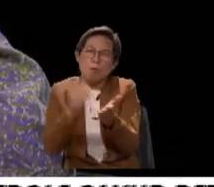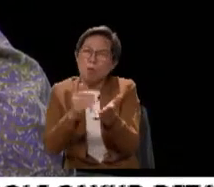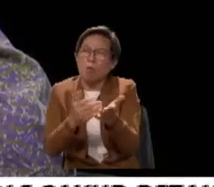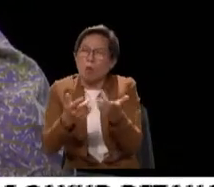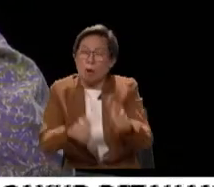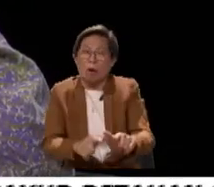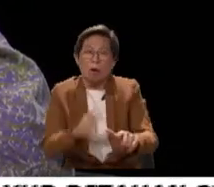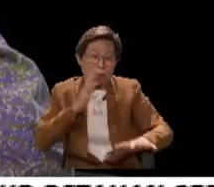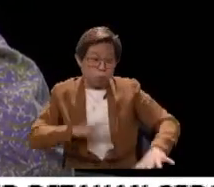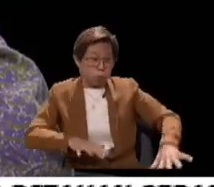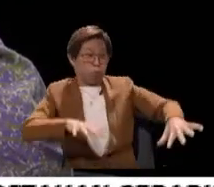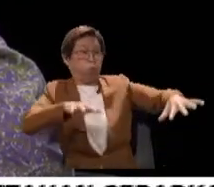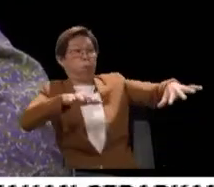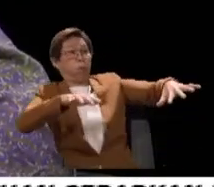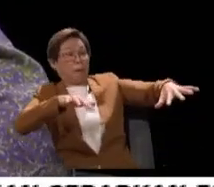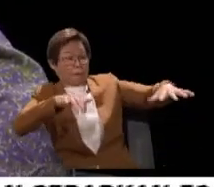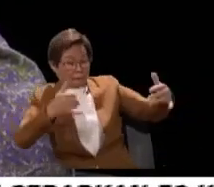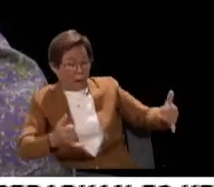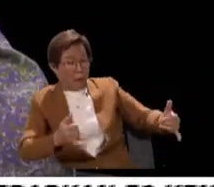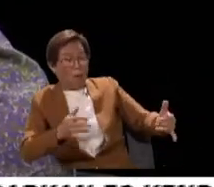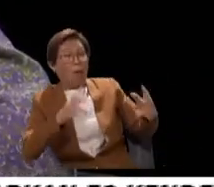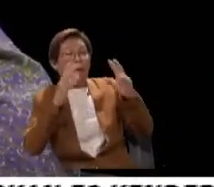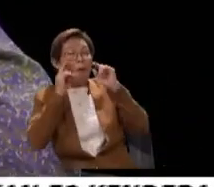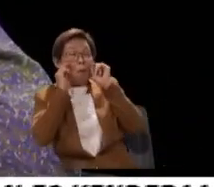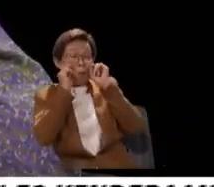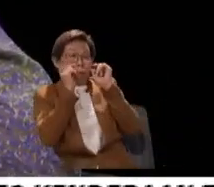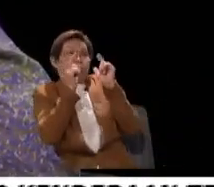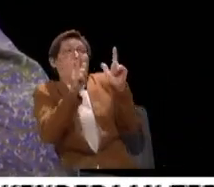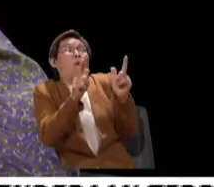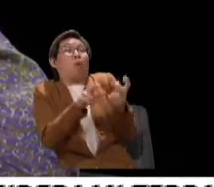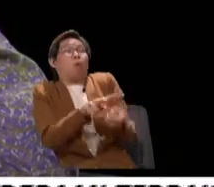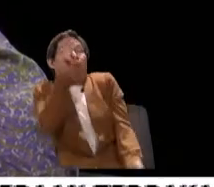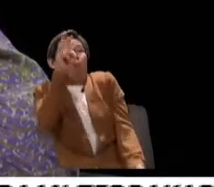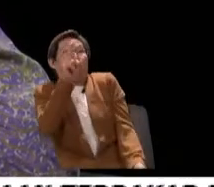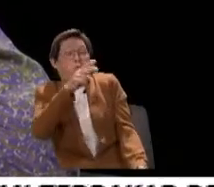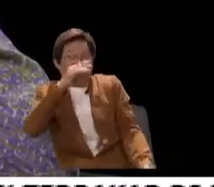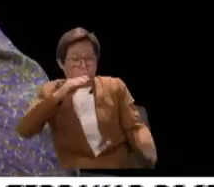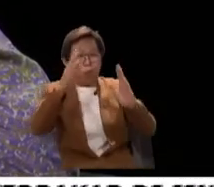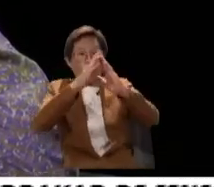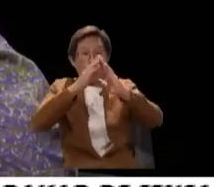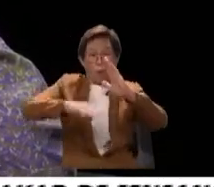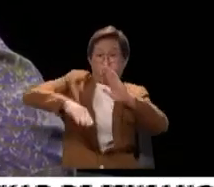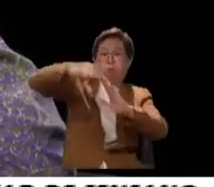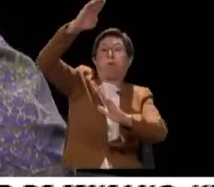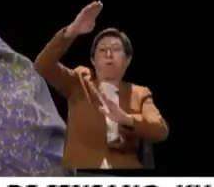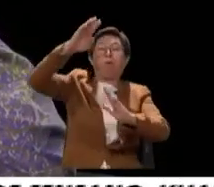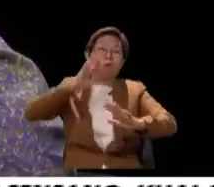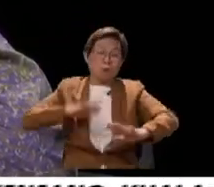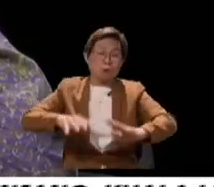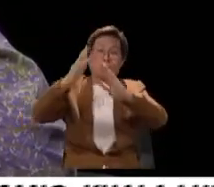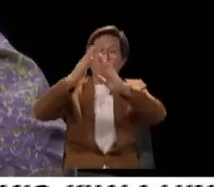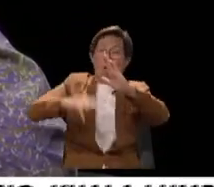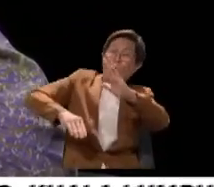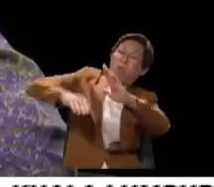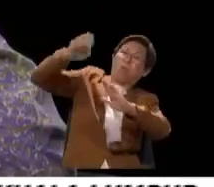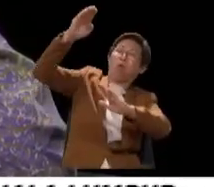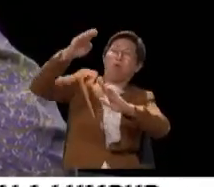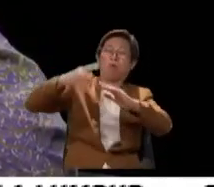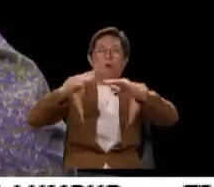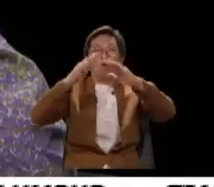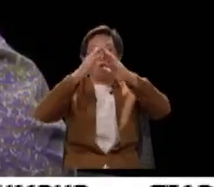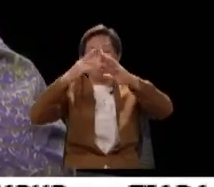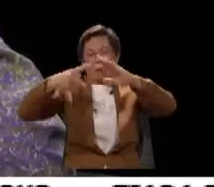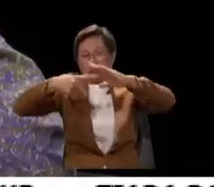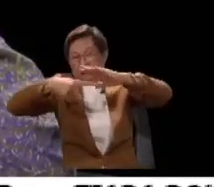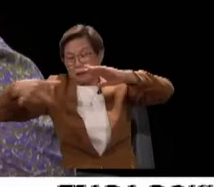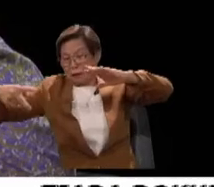ini luar jangkaan luar dugaan kerana ianya melepasi outap rumah melepasi Bumbung rumah yang tingkat dua pun